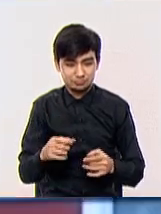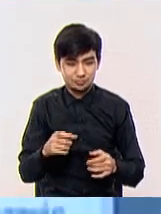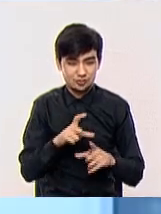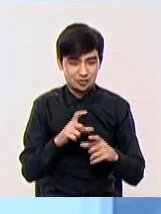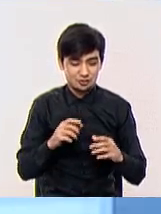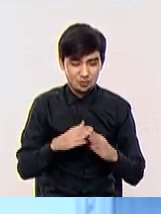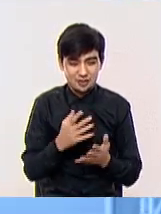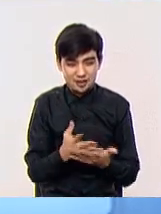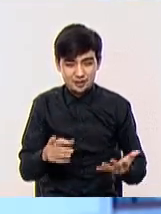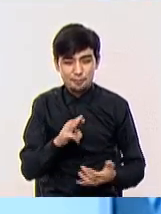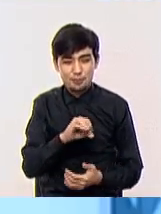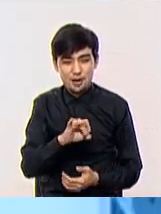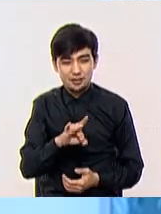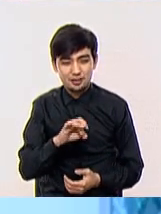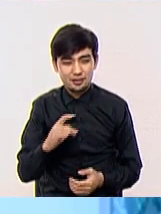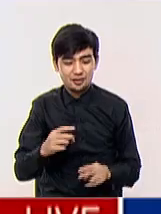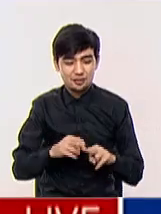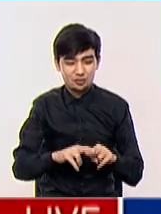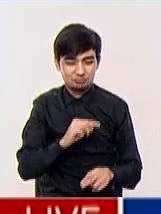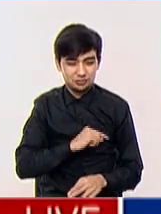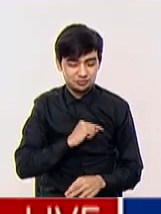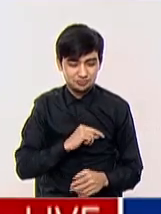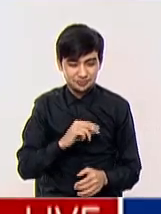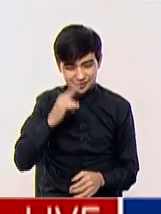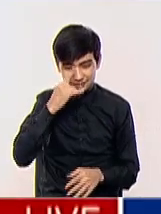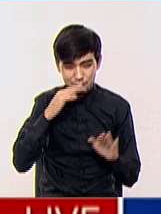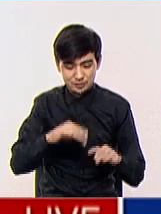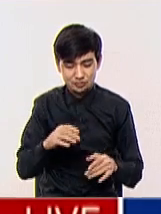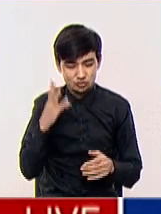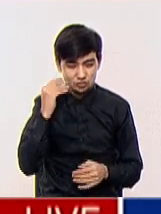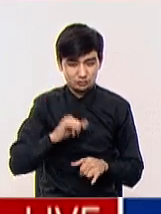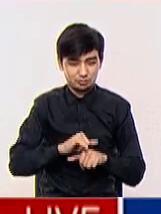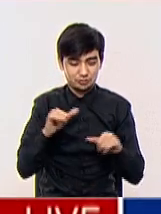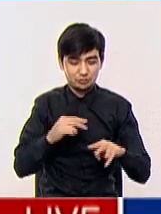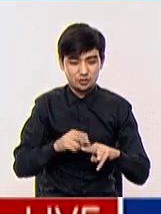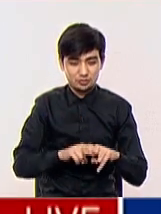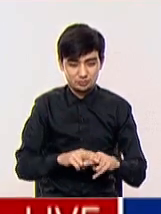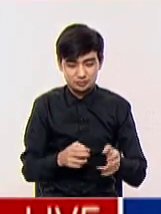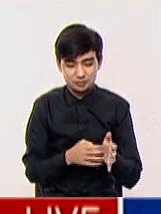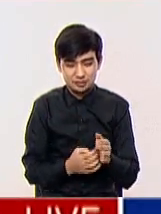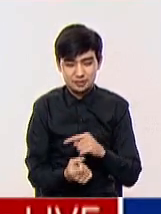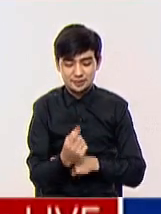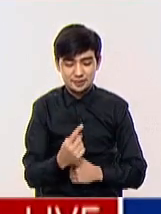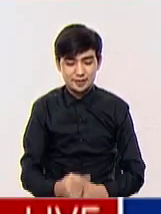число которых резко увеличилось в казахстане добычи криптовалюты является причиной нога емким процессом